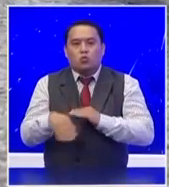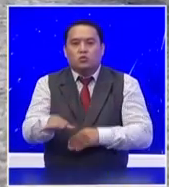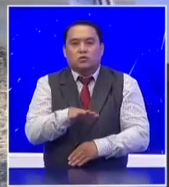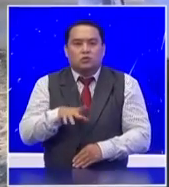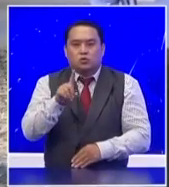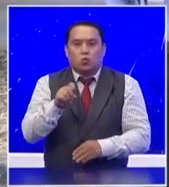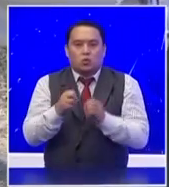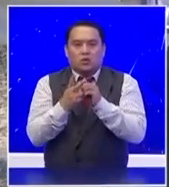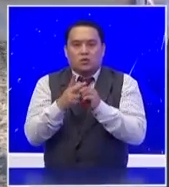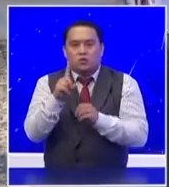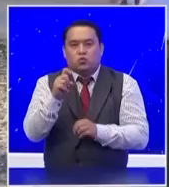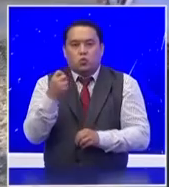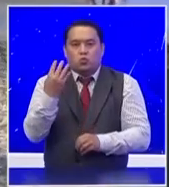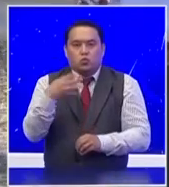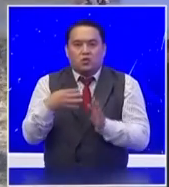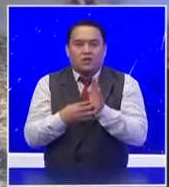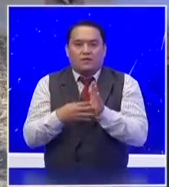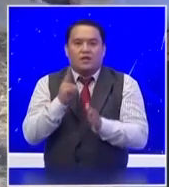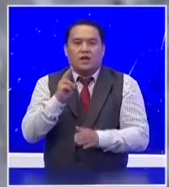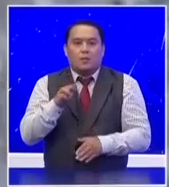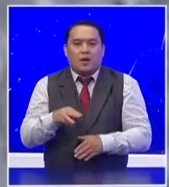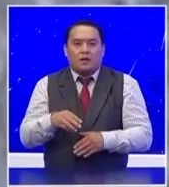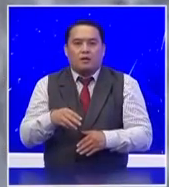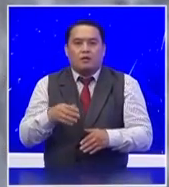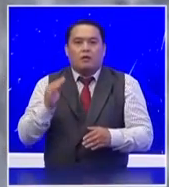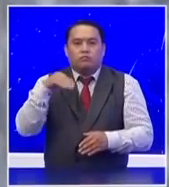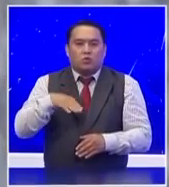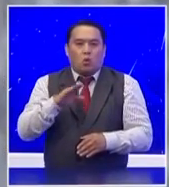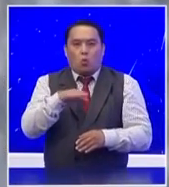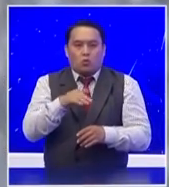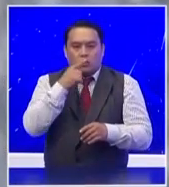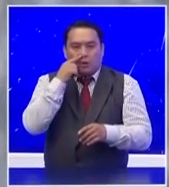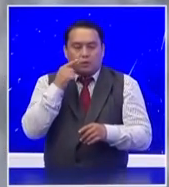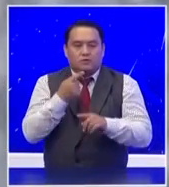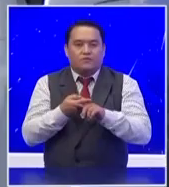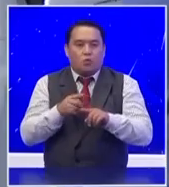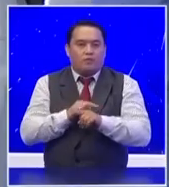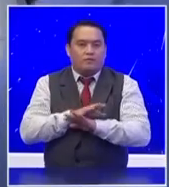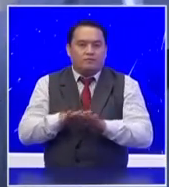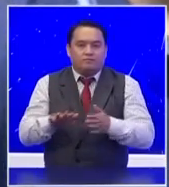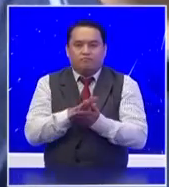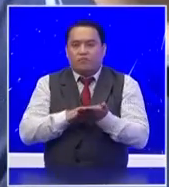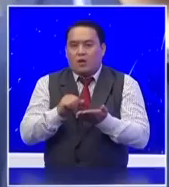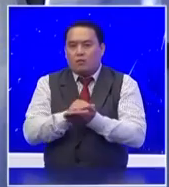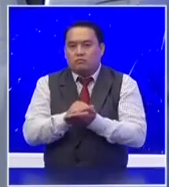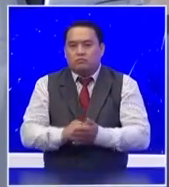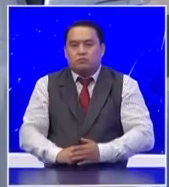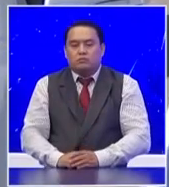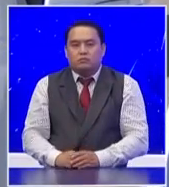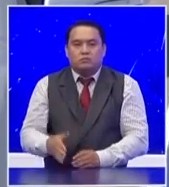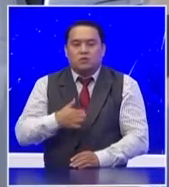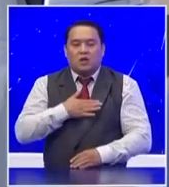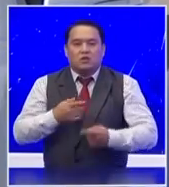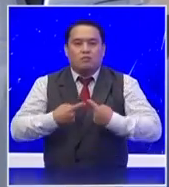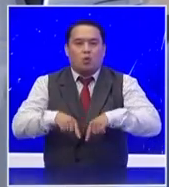со 113 по 149 километр. Здесь местами по обочине образовалась пучина. Наша организация